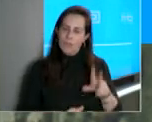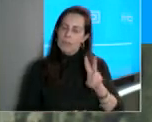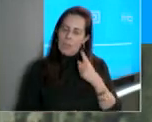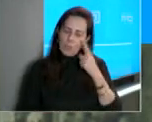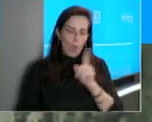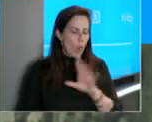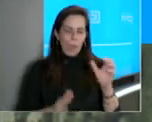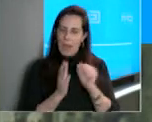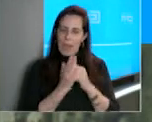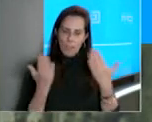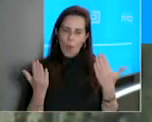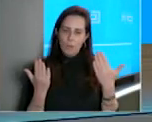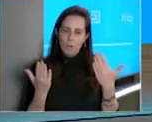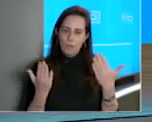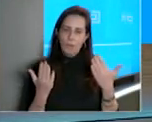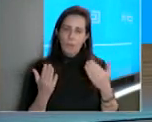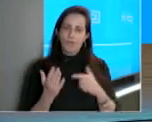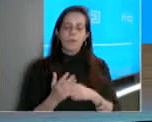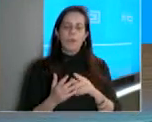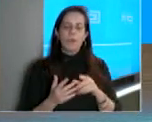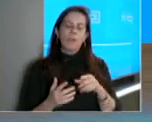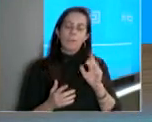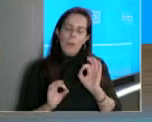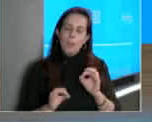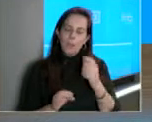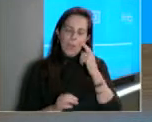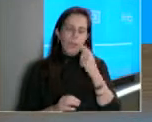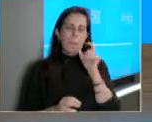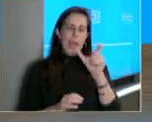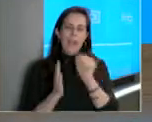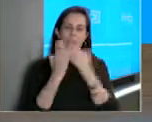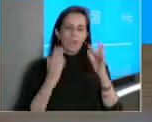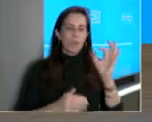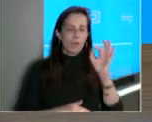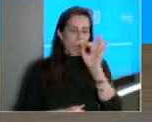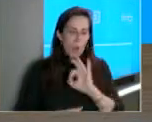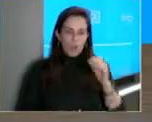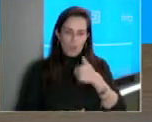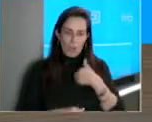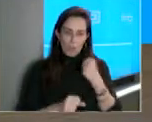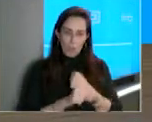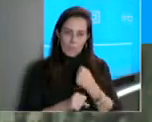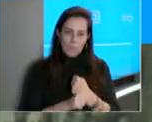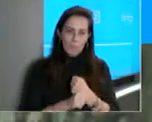להסתכל לא רק על העיתון החפץ הפיזי הזה, אלא על המושג עיתונות. וכל זמן שאנחנו עוסקים